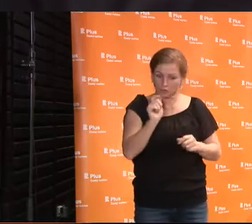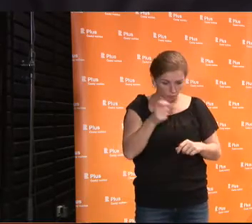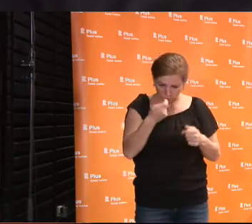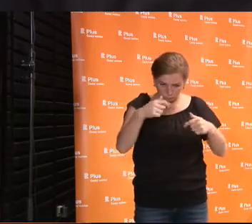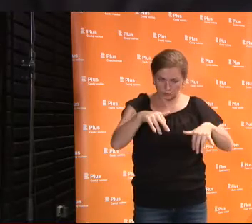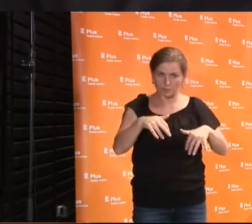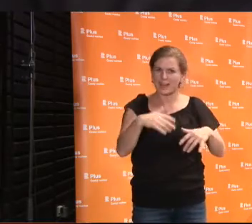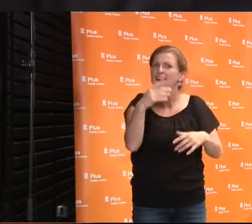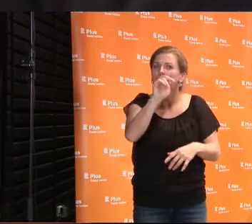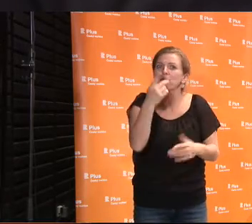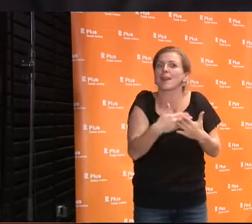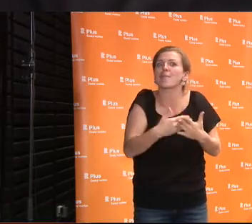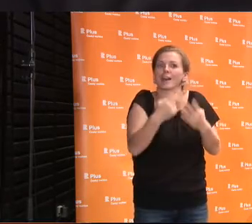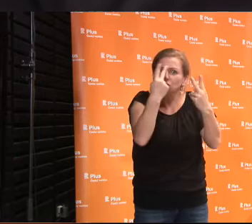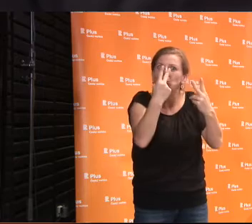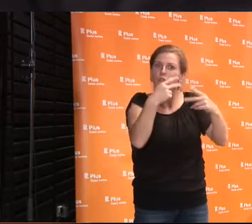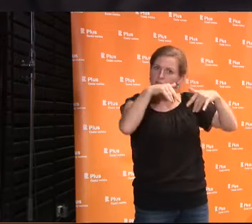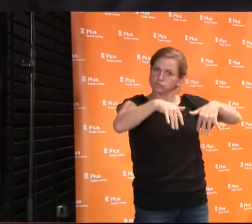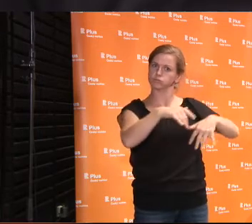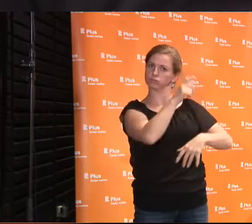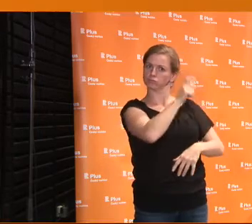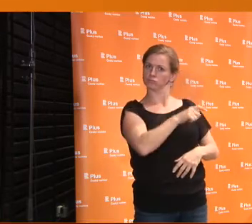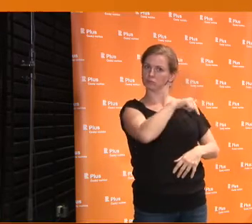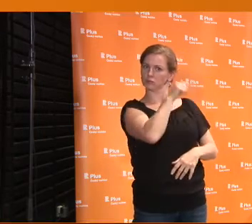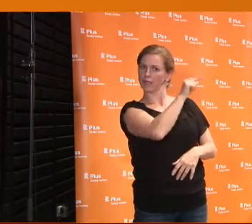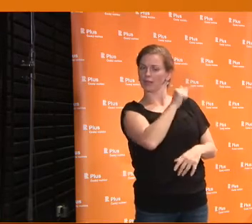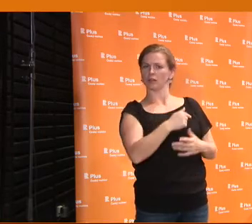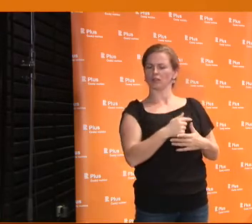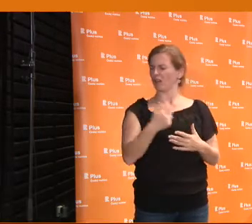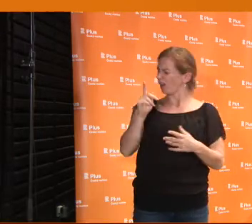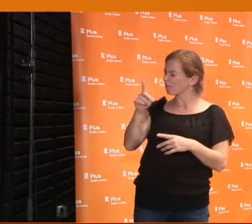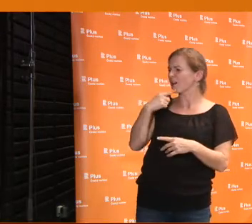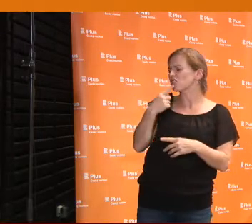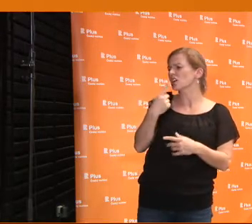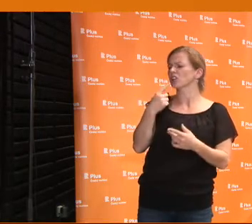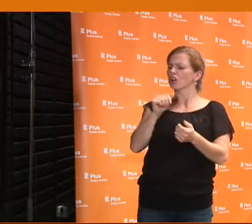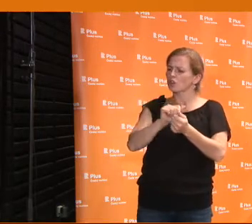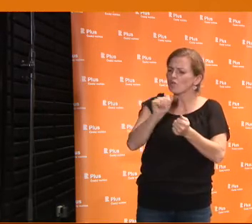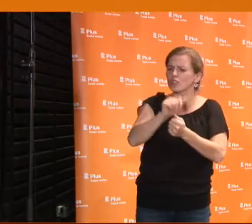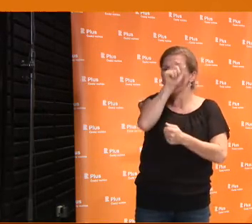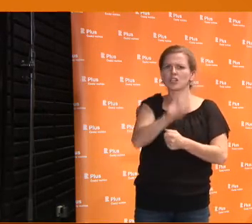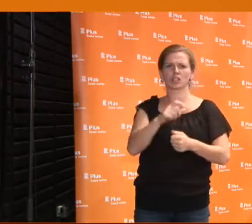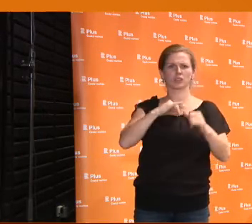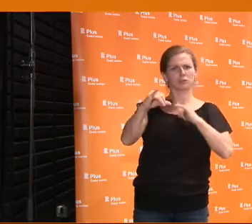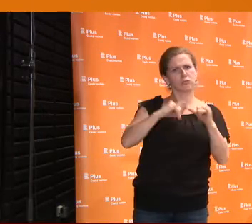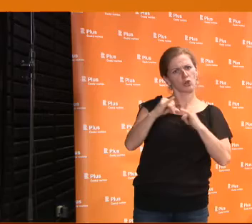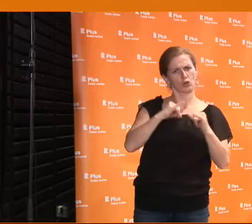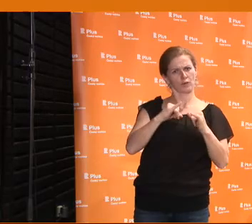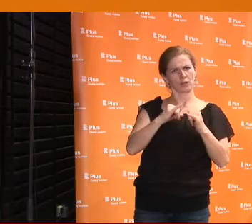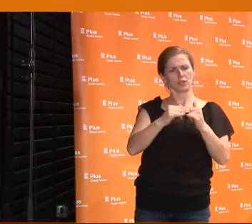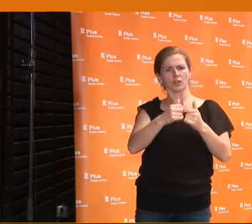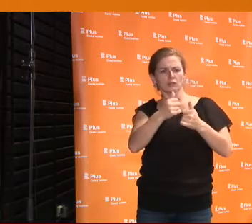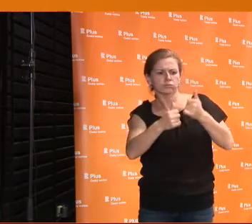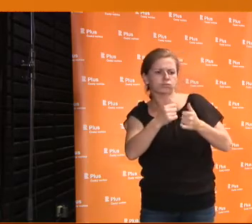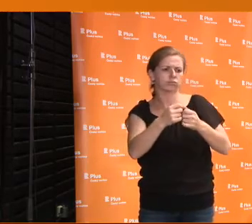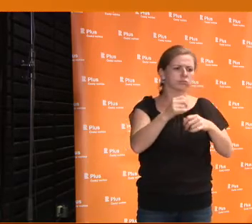Právě naopak, jste tady potřeba. Ale zase se vracíte k tomu, že i třeba právě v novinařině nebo u těch sportovních reportáží to může vést k větší efektivitě a k